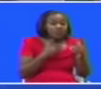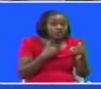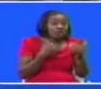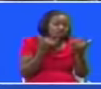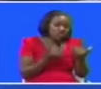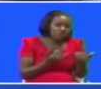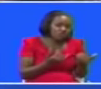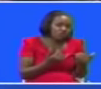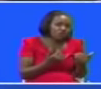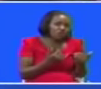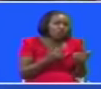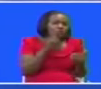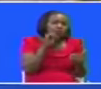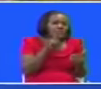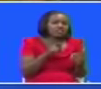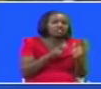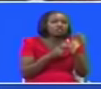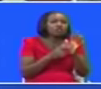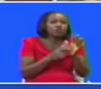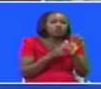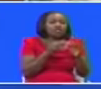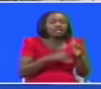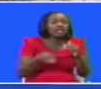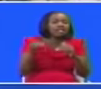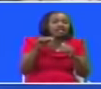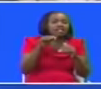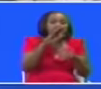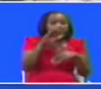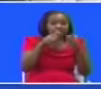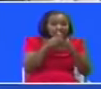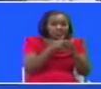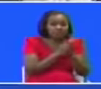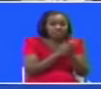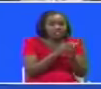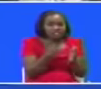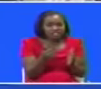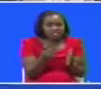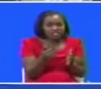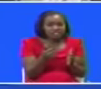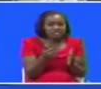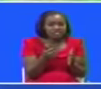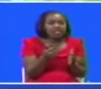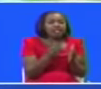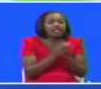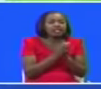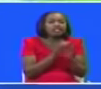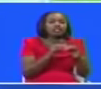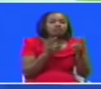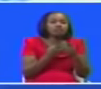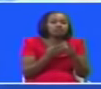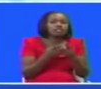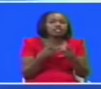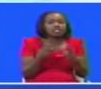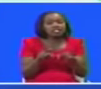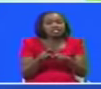huu kinatakikana kiwe kimefikiwa na wale wengine wa niliposema ma sectors zingine.